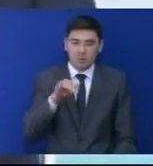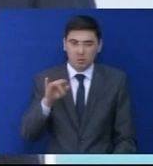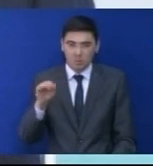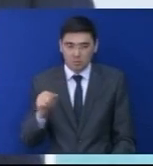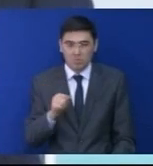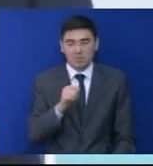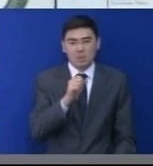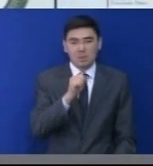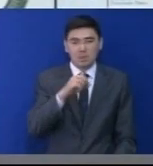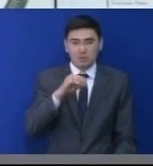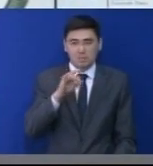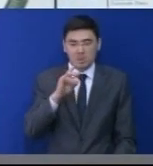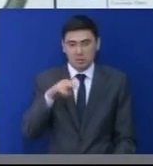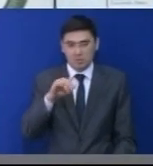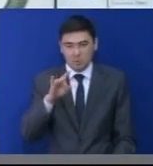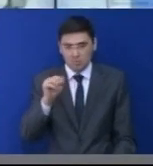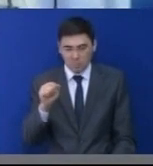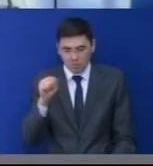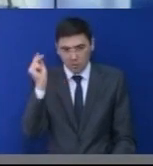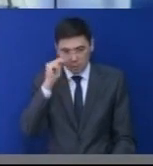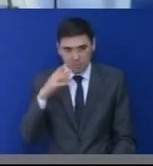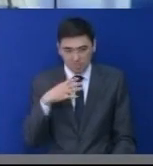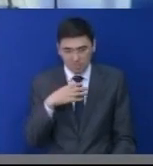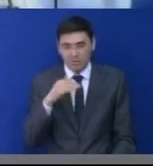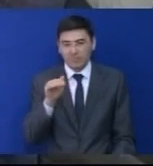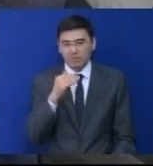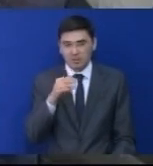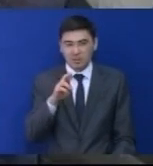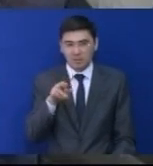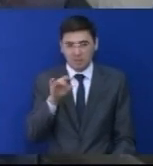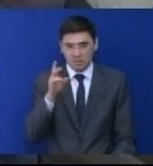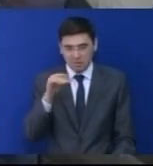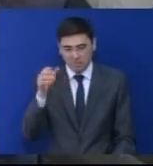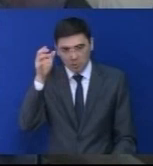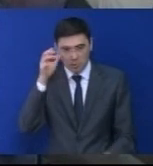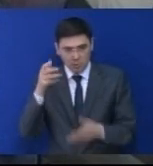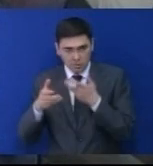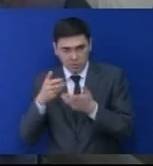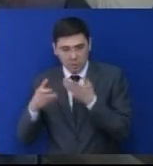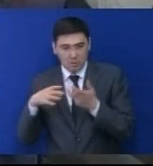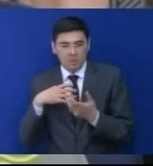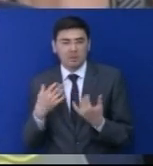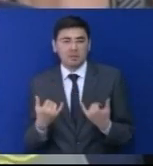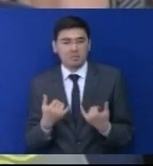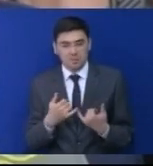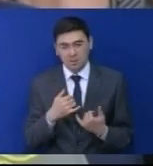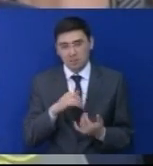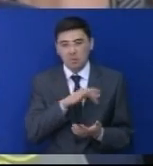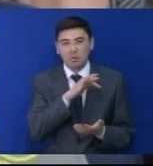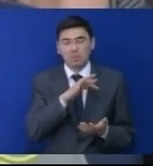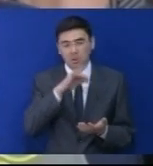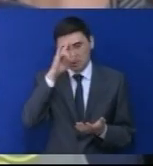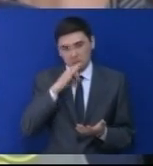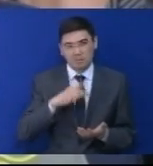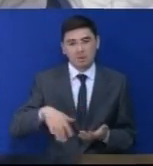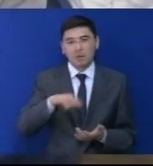елордада жалғастырған. Физика мен ядролық медицина саласында ғылыми зерттеулермен айналысып, бүгінде Қазақстандағы ядролық технологиялардың дамуы